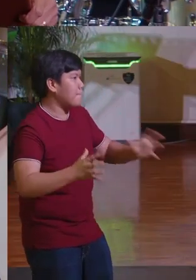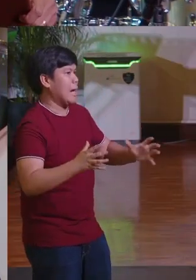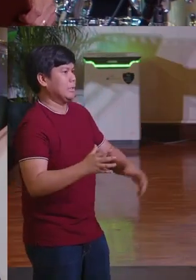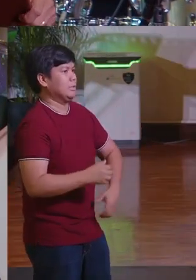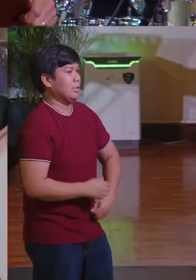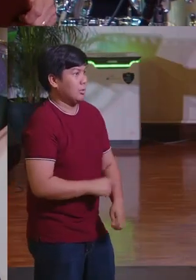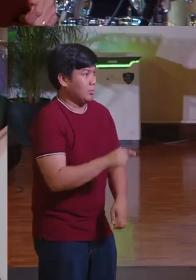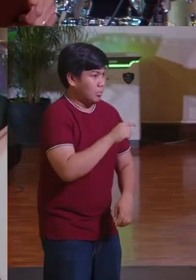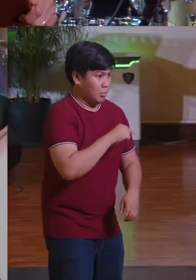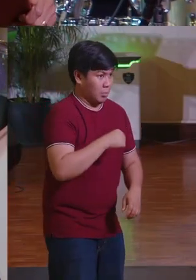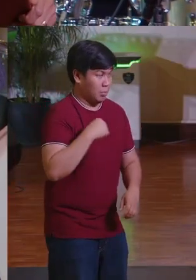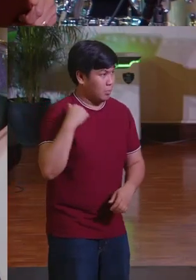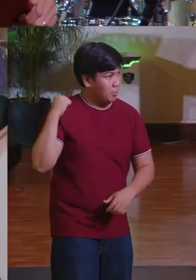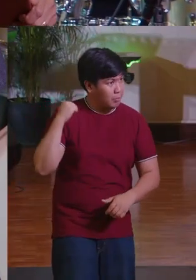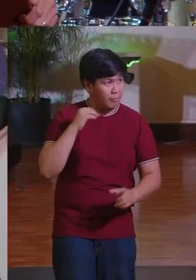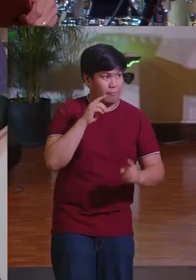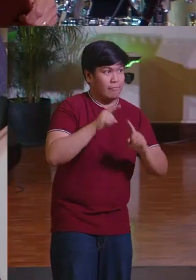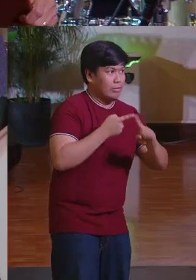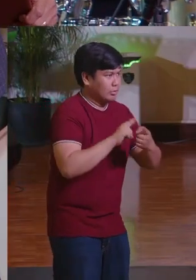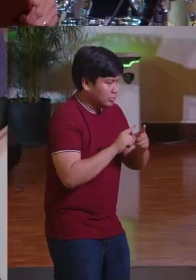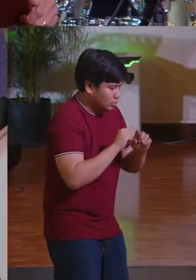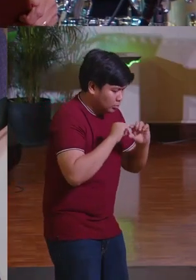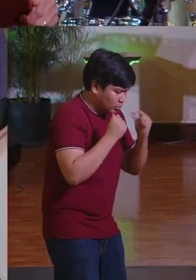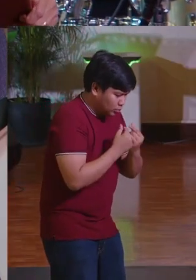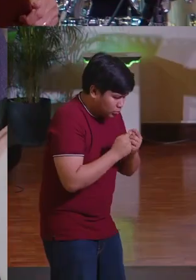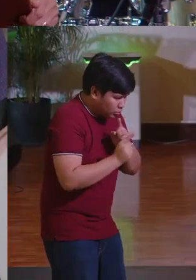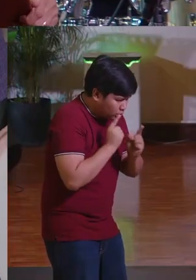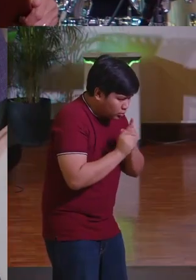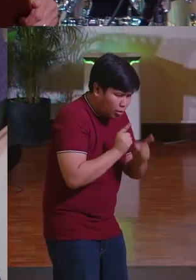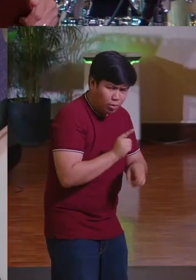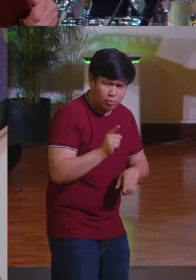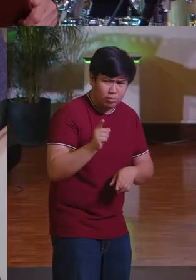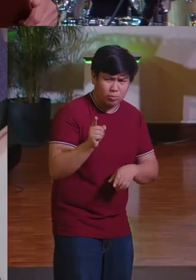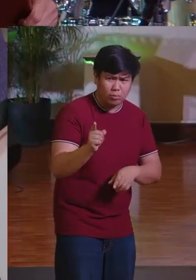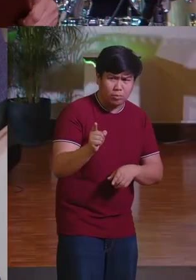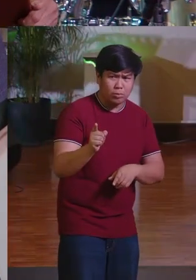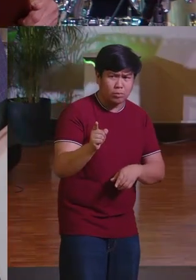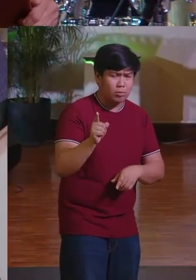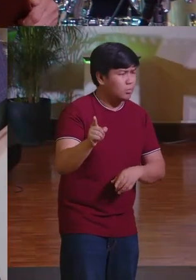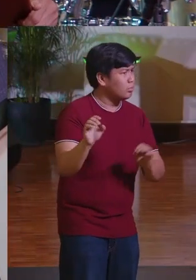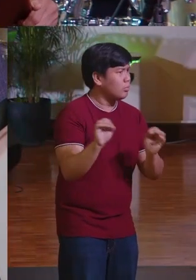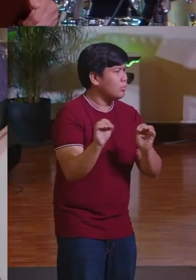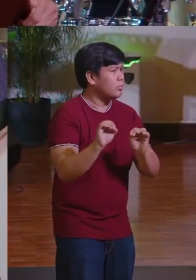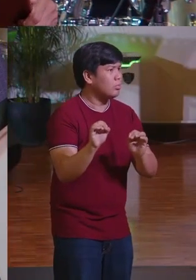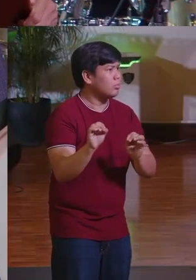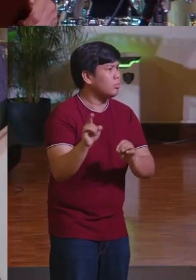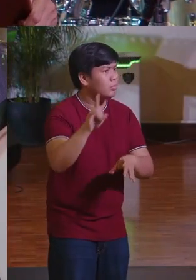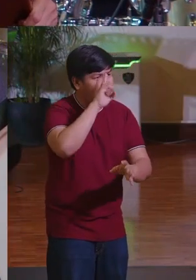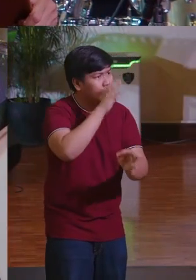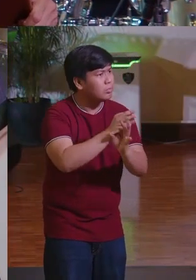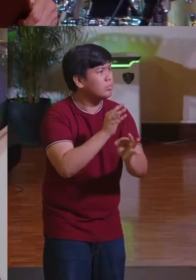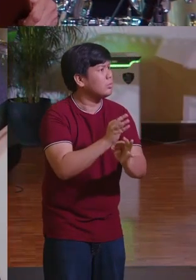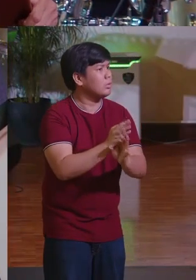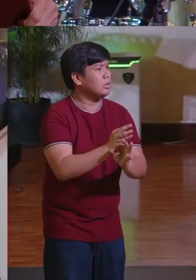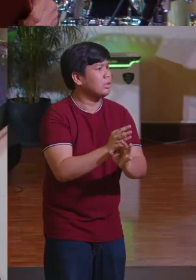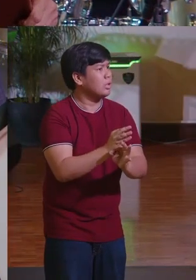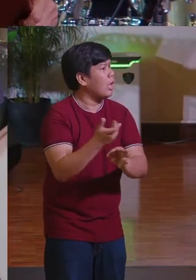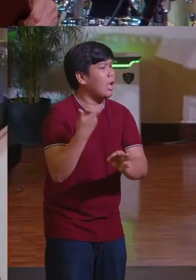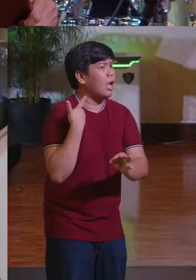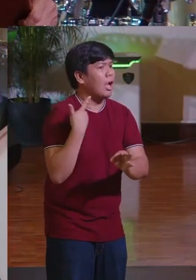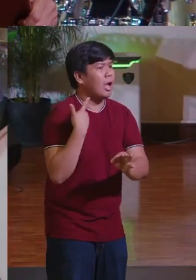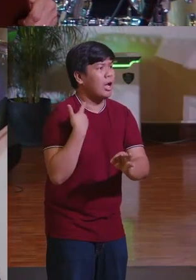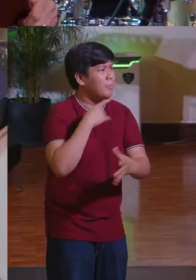kanilang usapan. At siya po ay hindi man mananampalataya. Hindi po siya Kristiyano sa